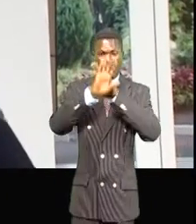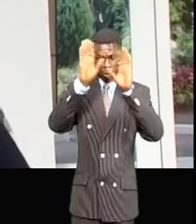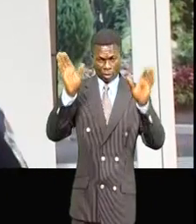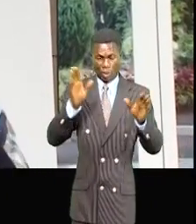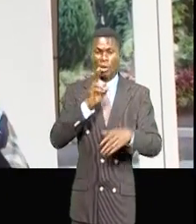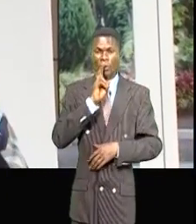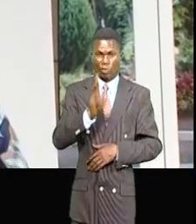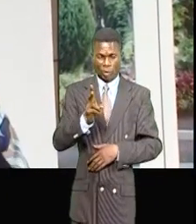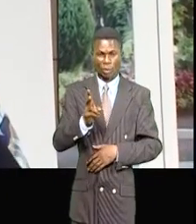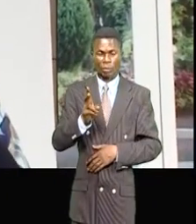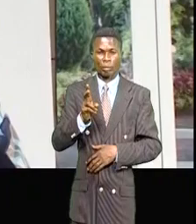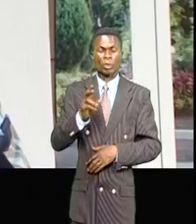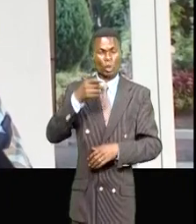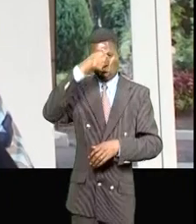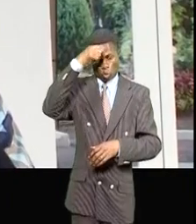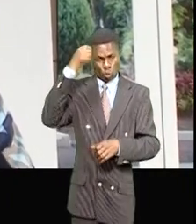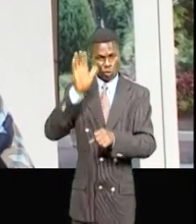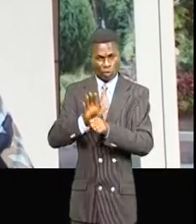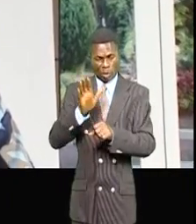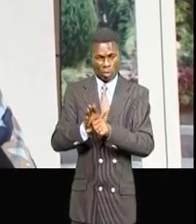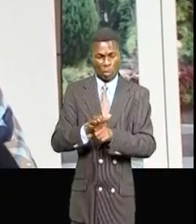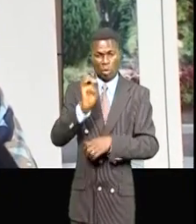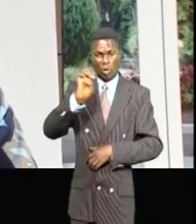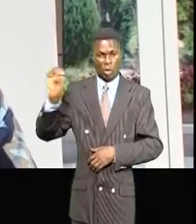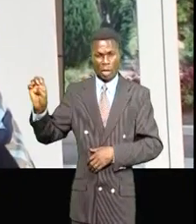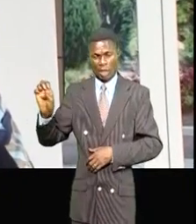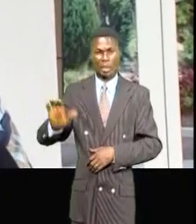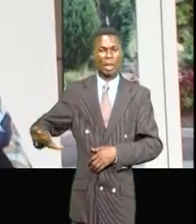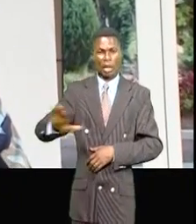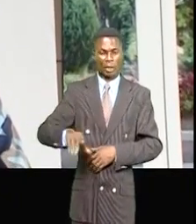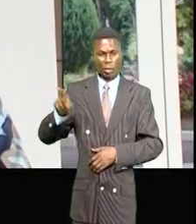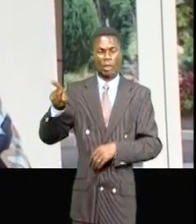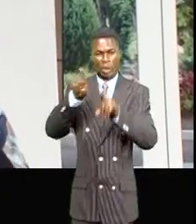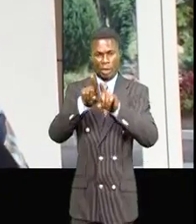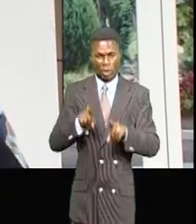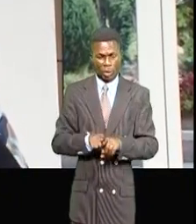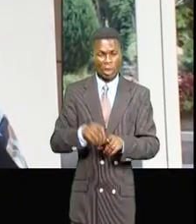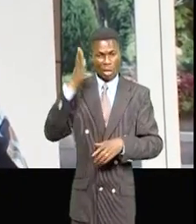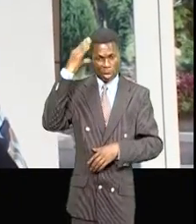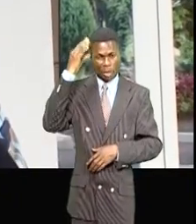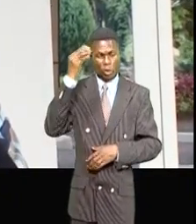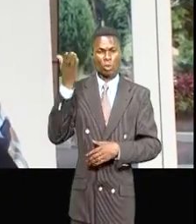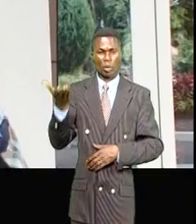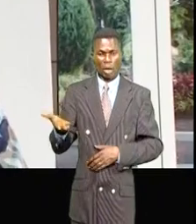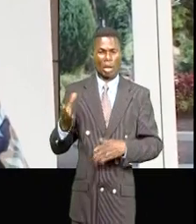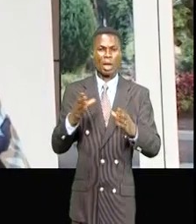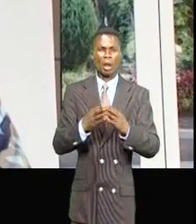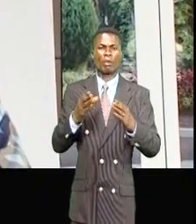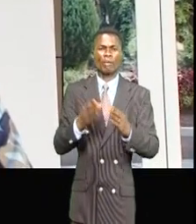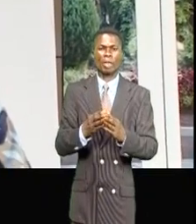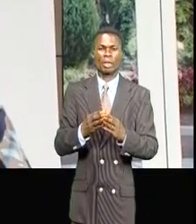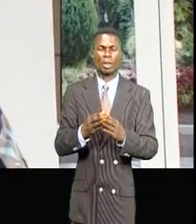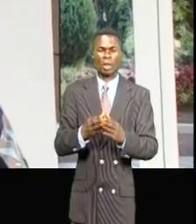y a une très grande souffrance, mais en même temps, il y a de l'espoir avec